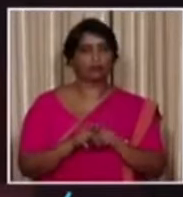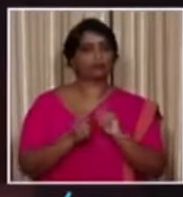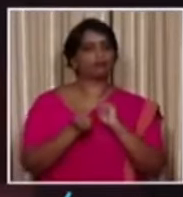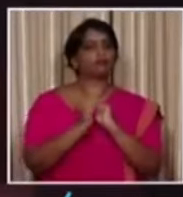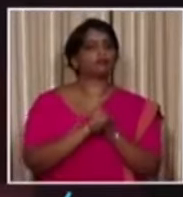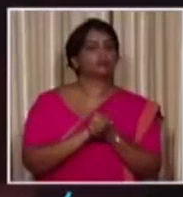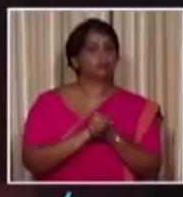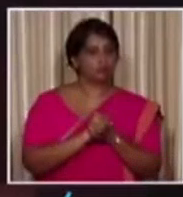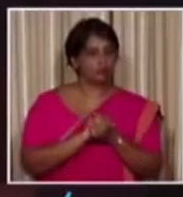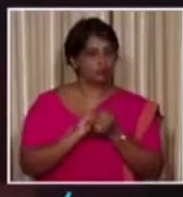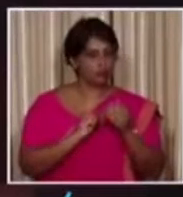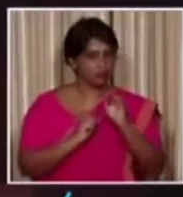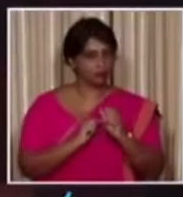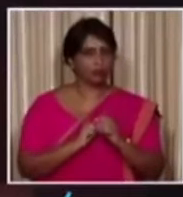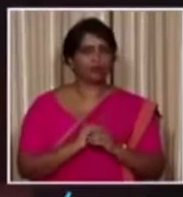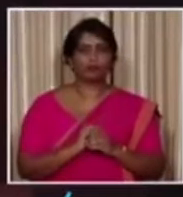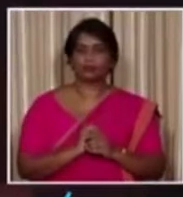ප්‍රතිනිර්මාණය කරගෙන